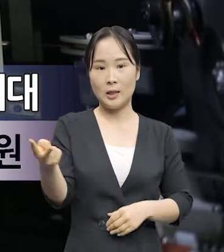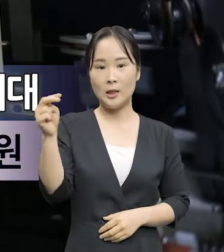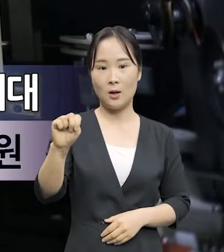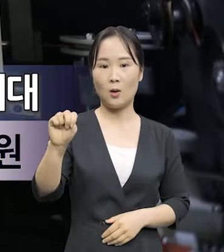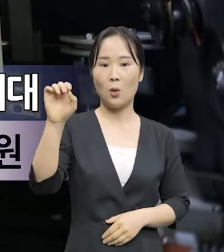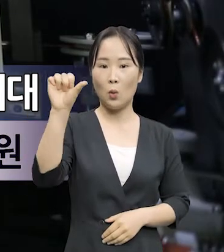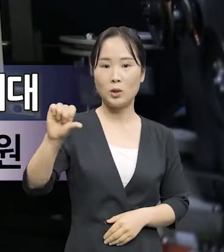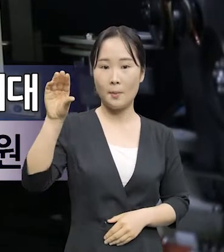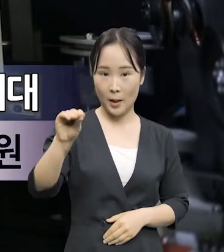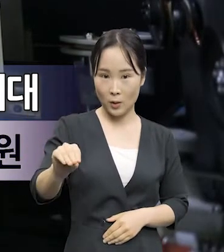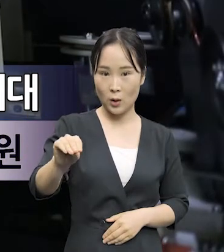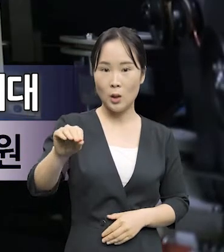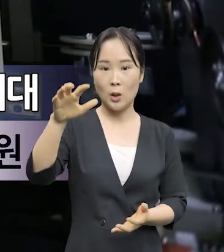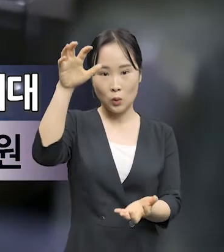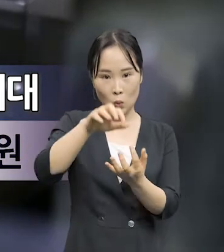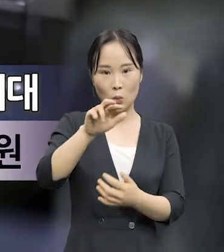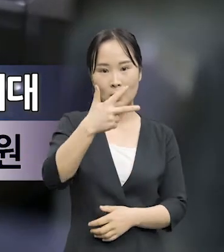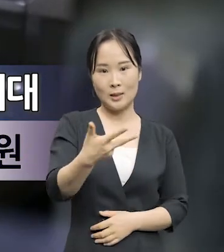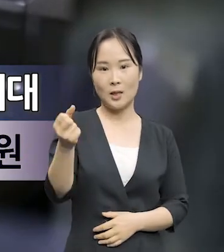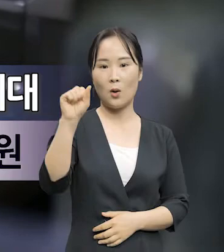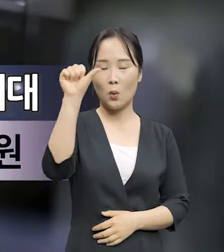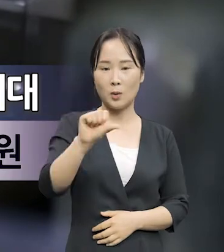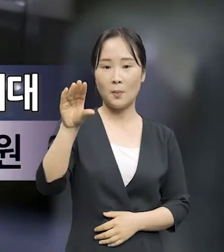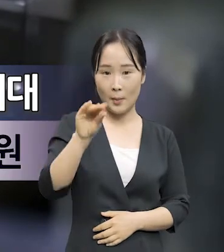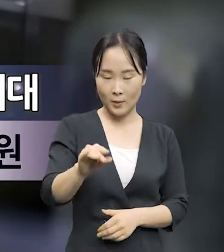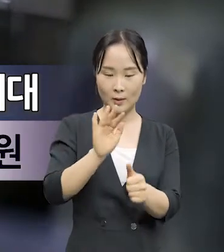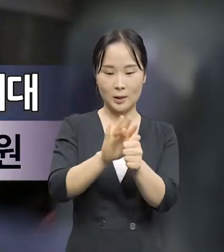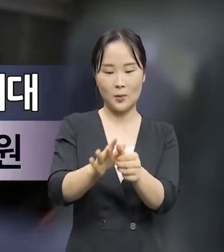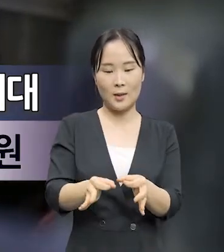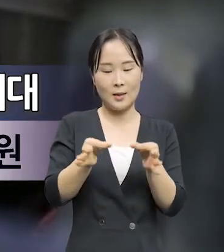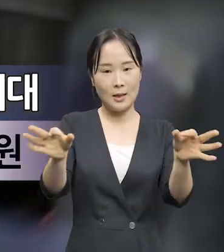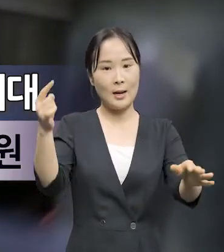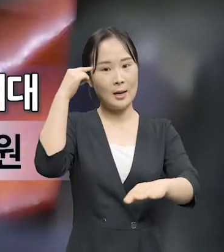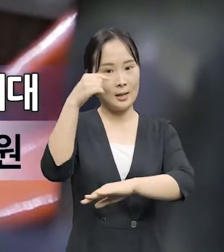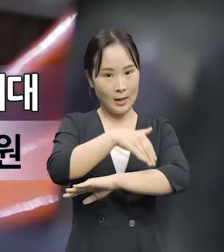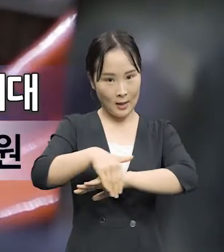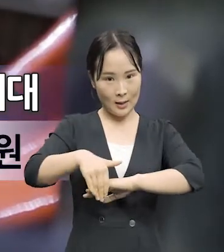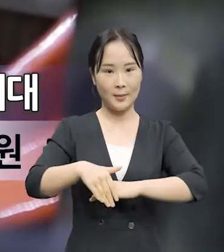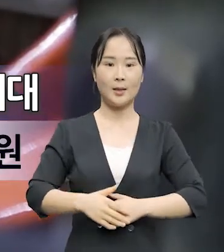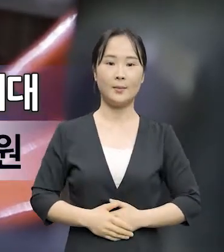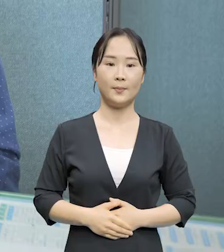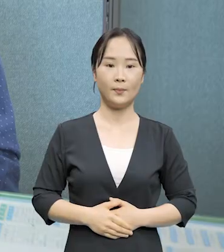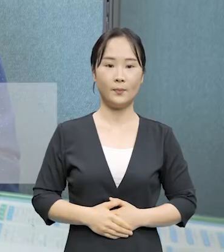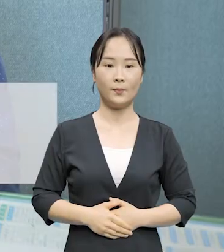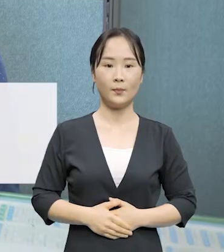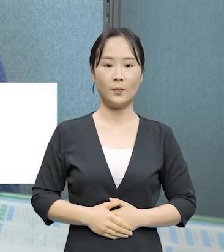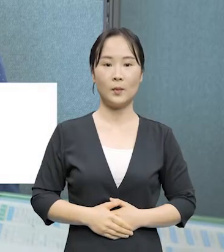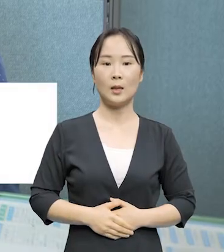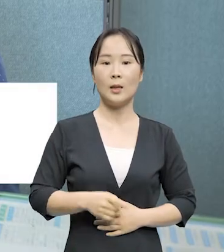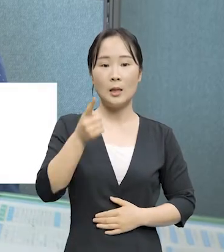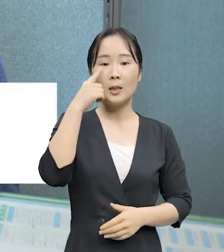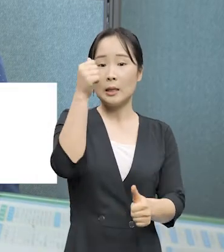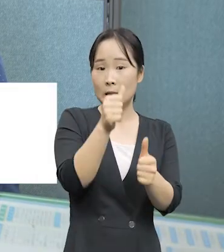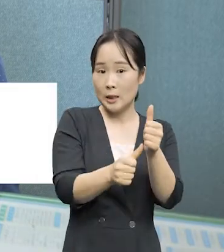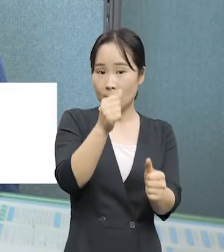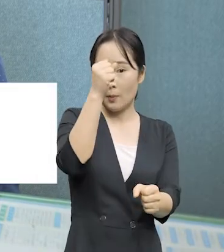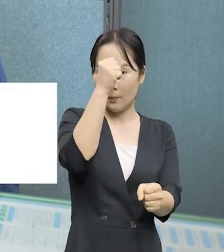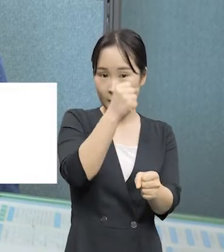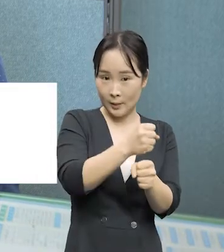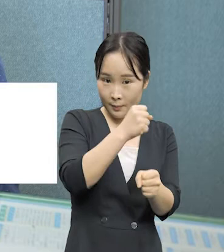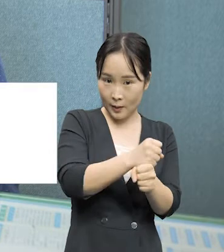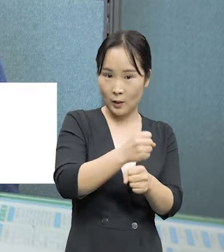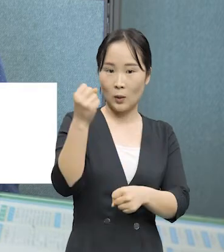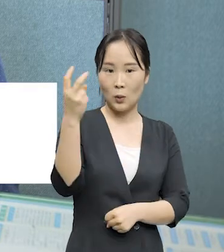원에서 최대 2억 5천만 원까지 총 7억 5천만 원을 지원할 계획입니다. 시제품 제작 지원